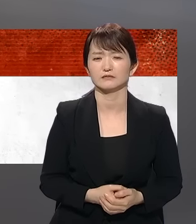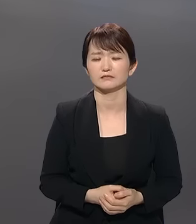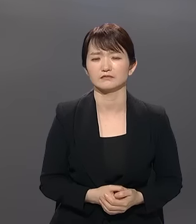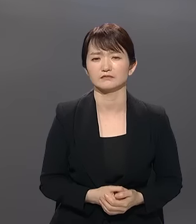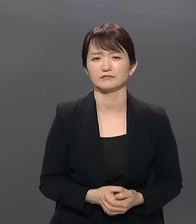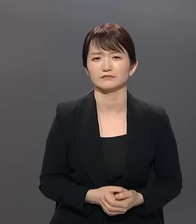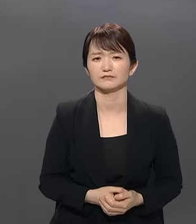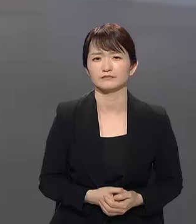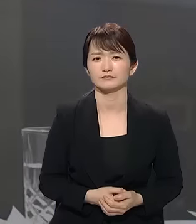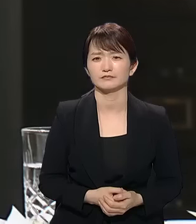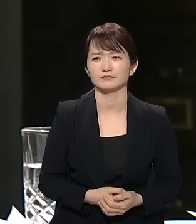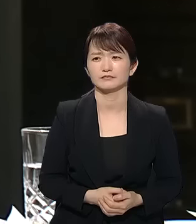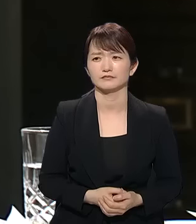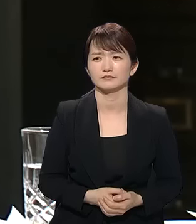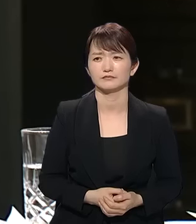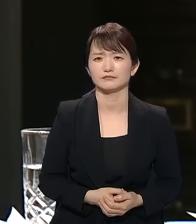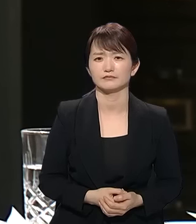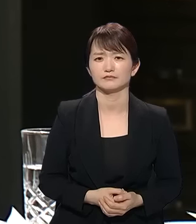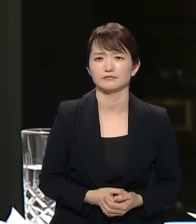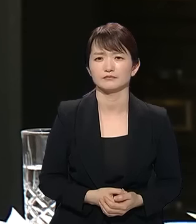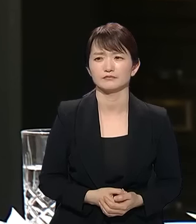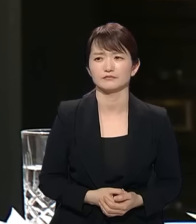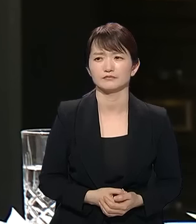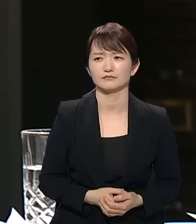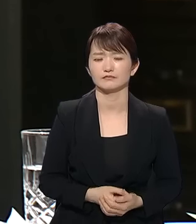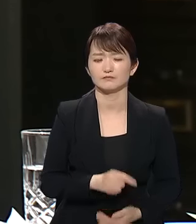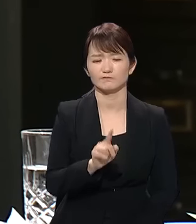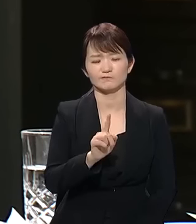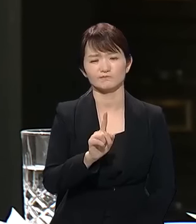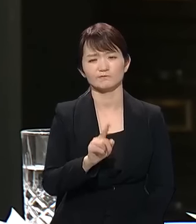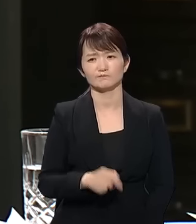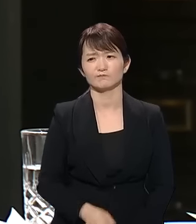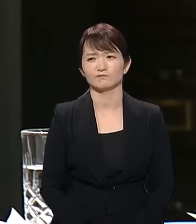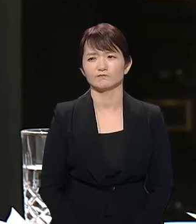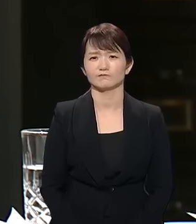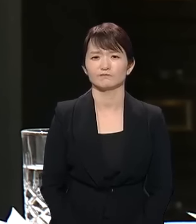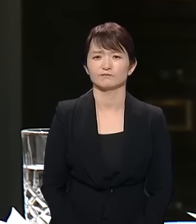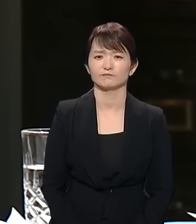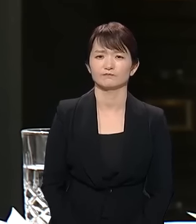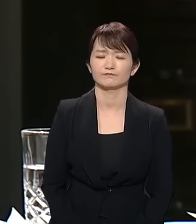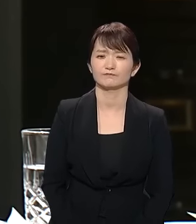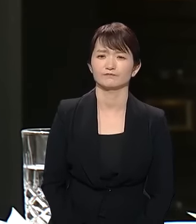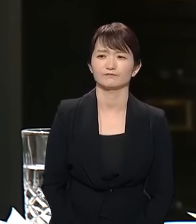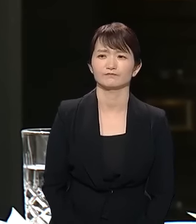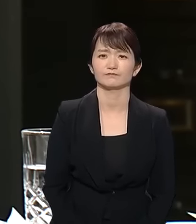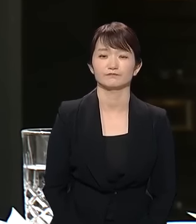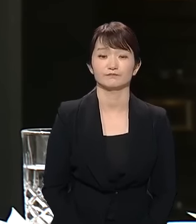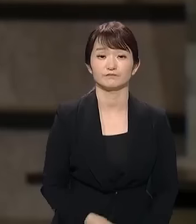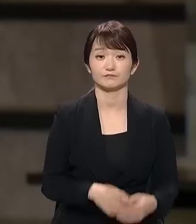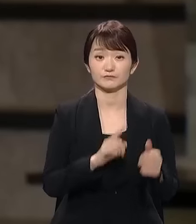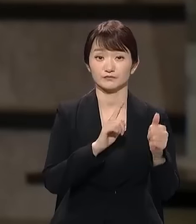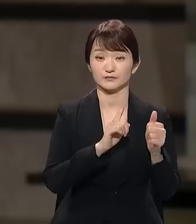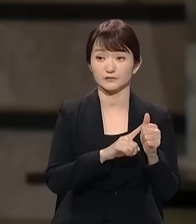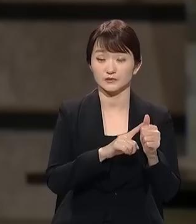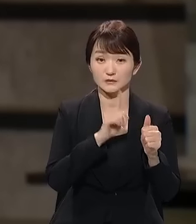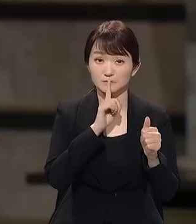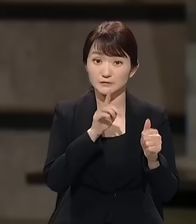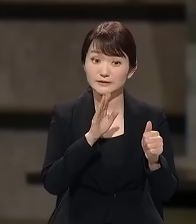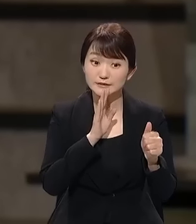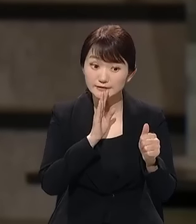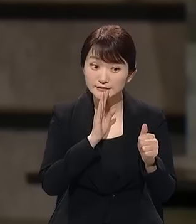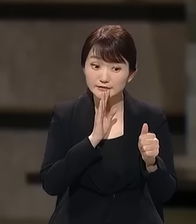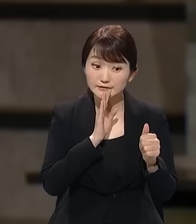나왔었죠. 아 교수님 이건 무슨 뭘까요 또? 글쎄요 이분 주장이 이제 사실이라고 하는 걸